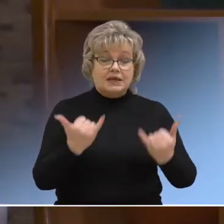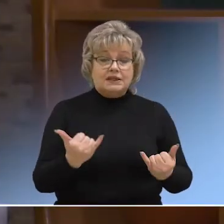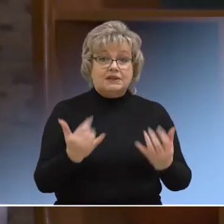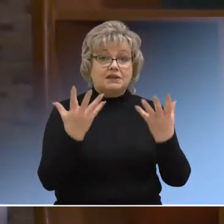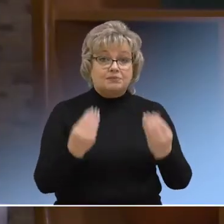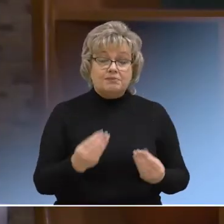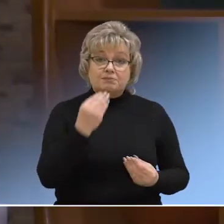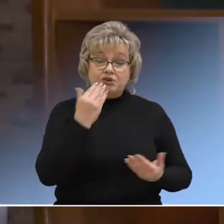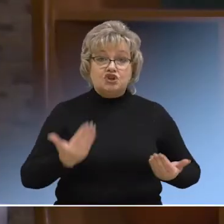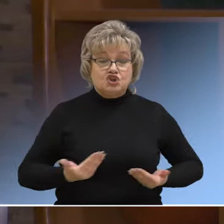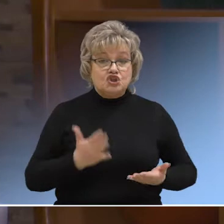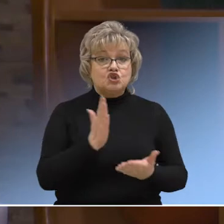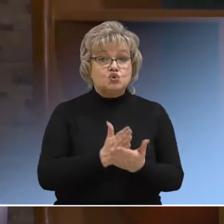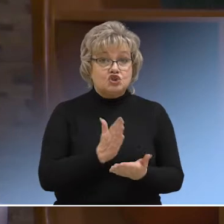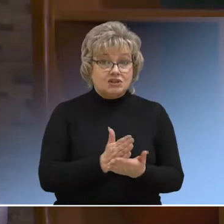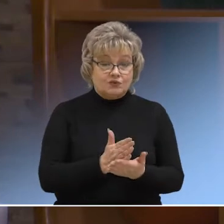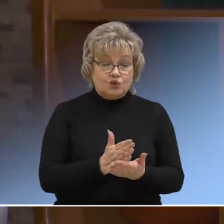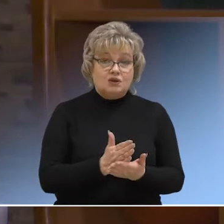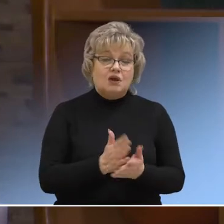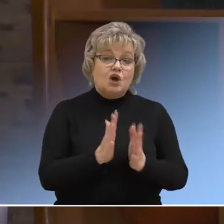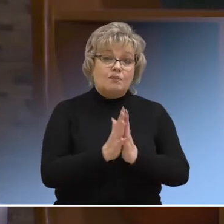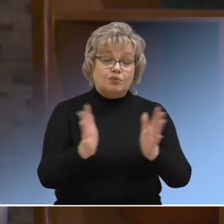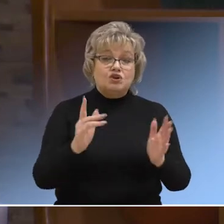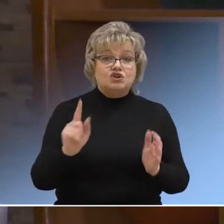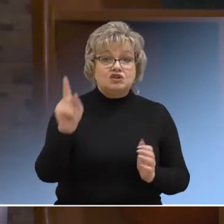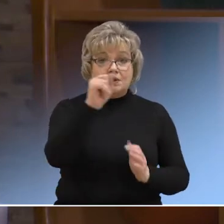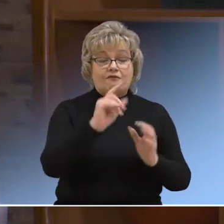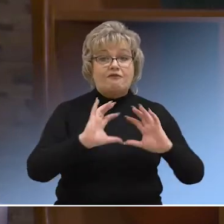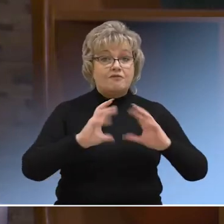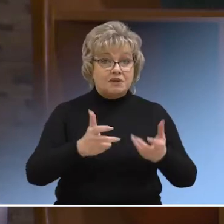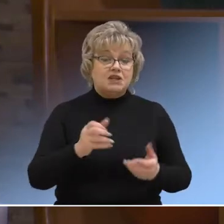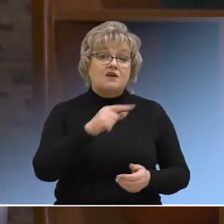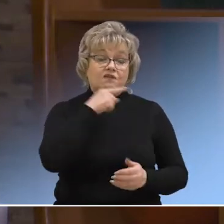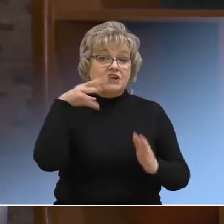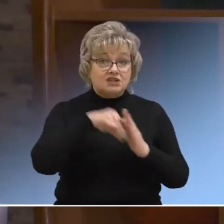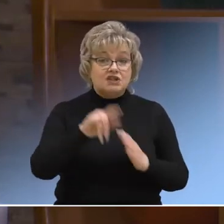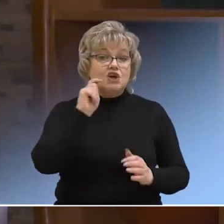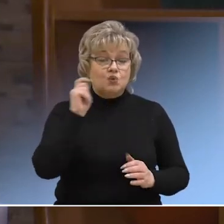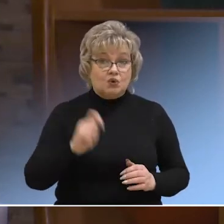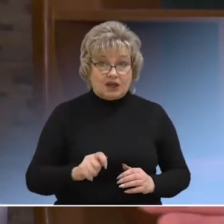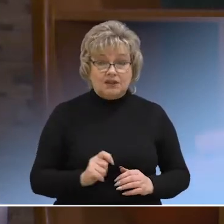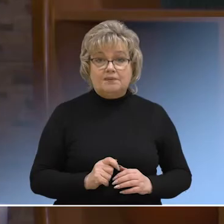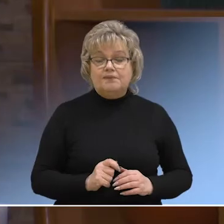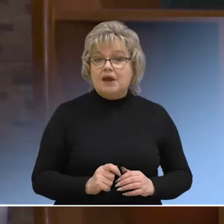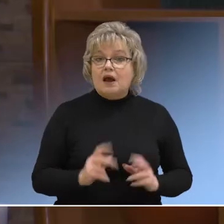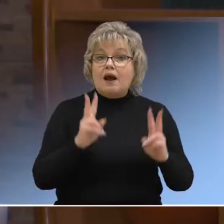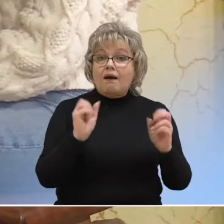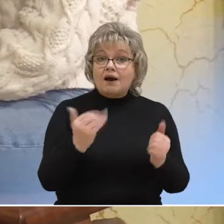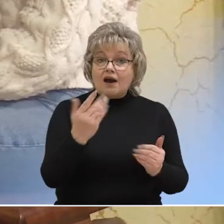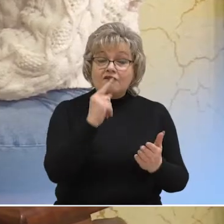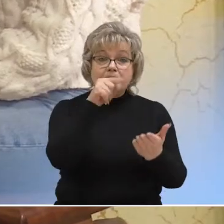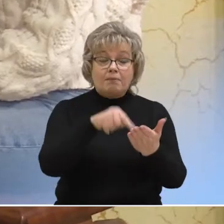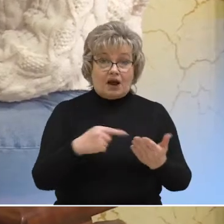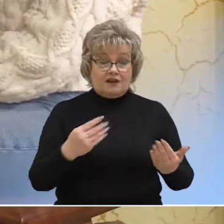момент пища жизни существует более чем в 60 странах мира, в том числе Россия и Украина. Вы как попали в